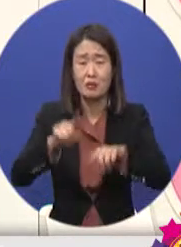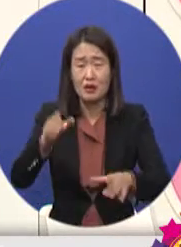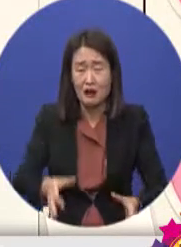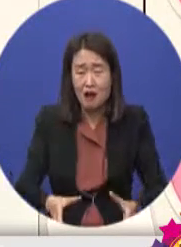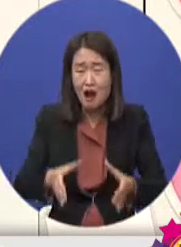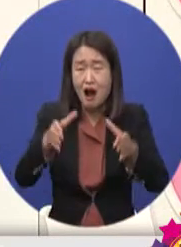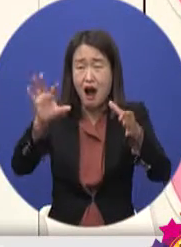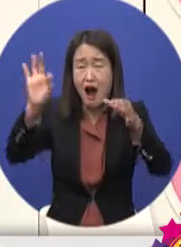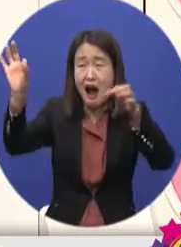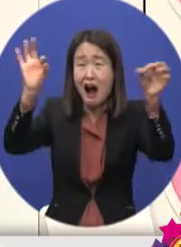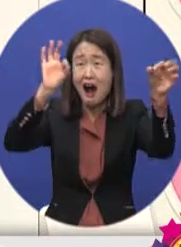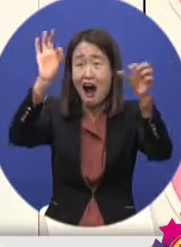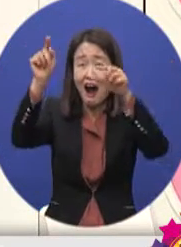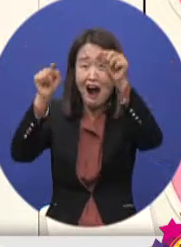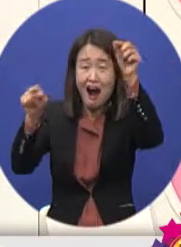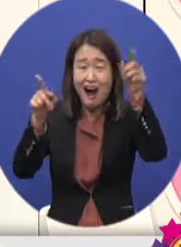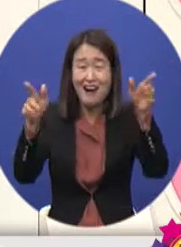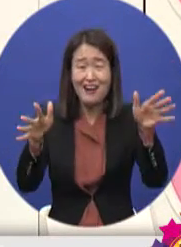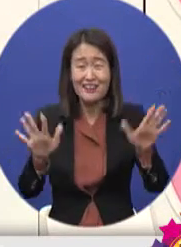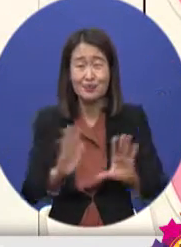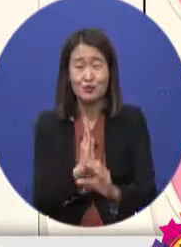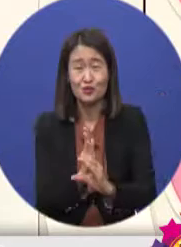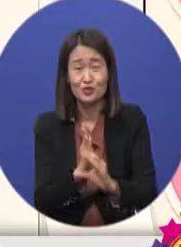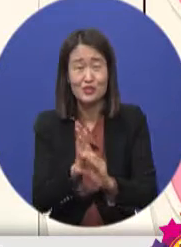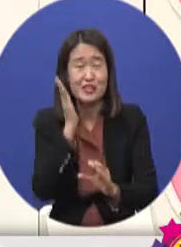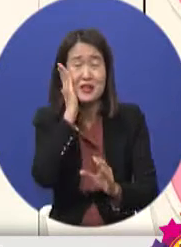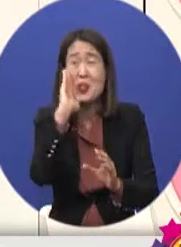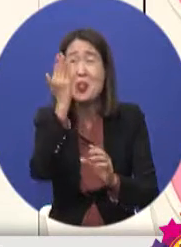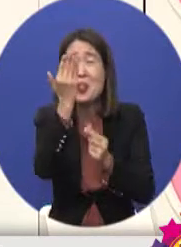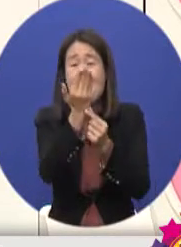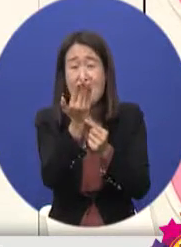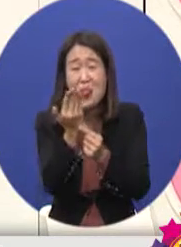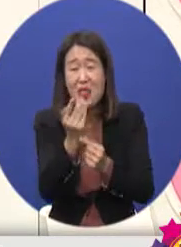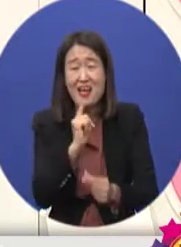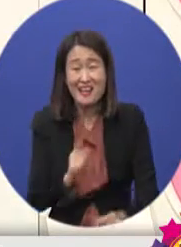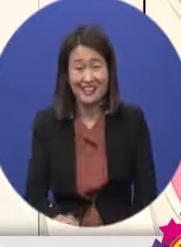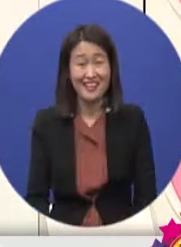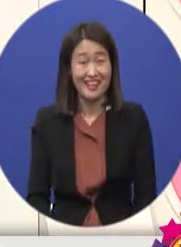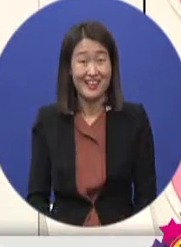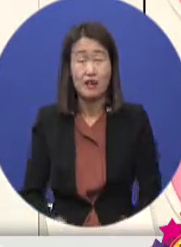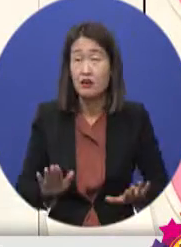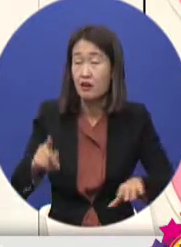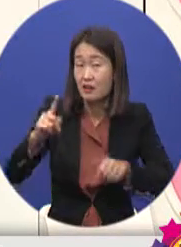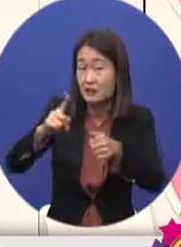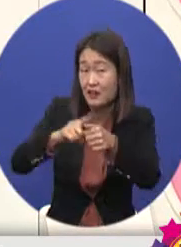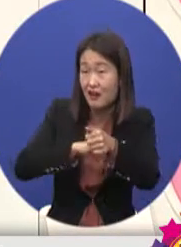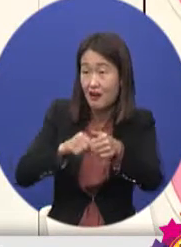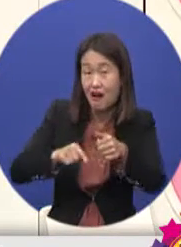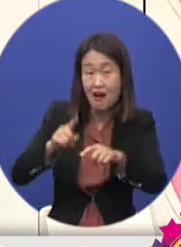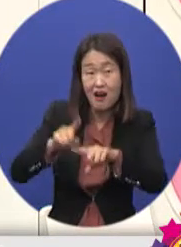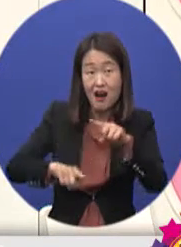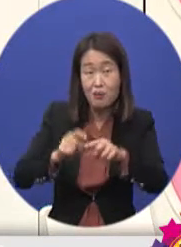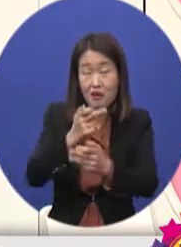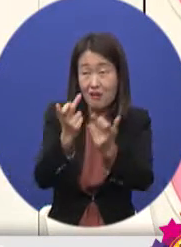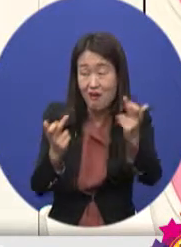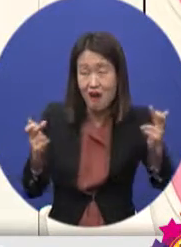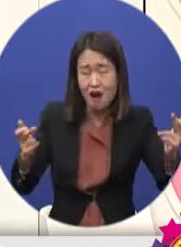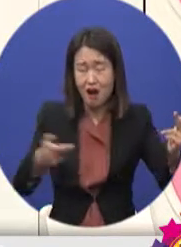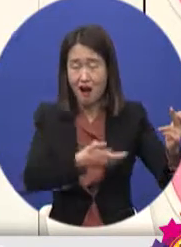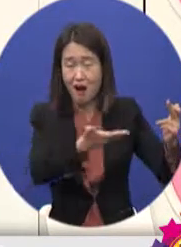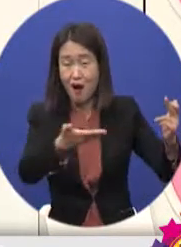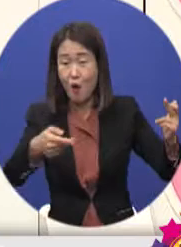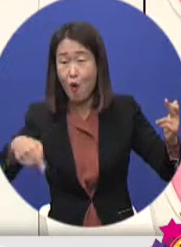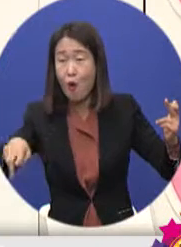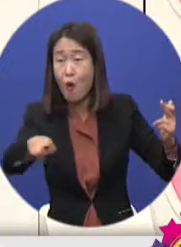맞아요. 그곳 풍경은 어떤가요, 지금? 네? 그곳의 그 자연 풍경은 어때요?